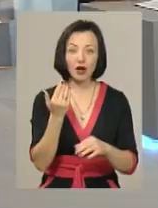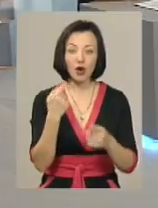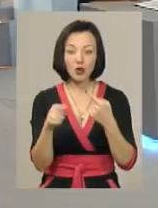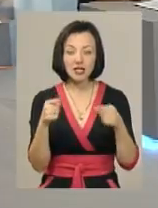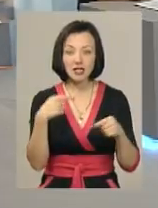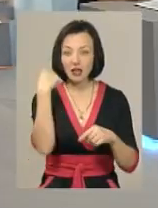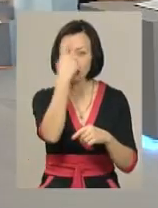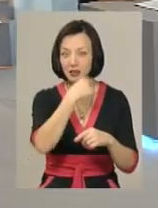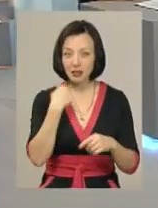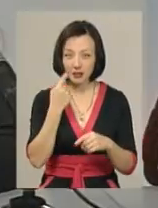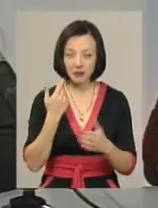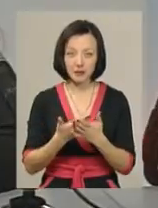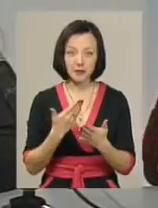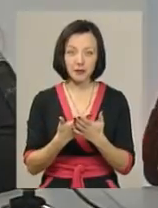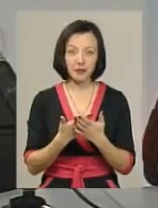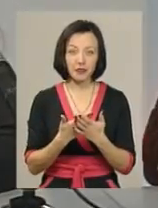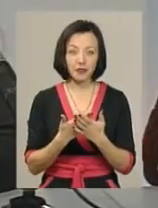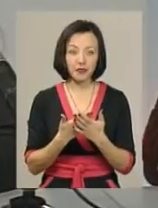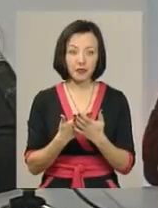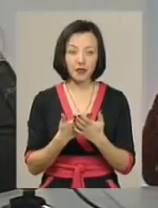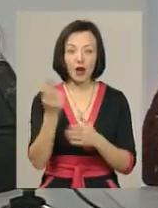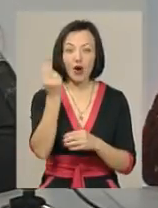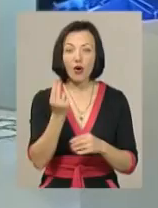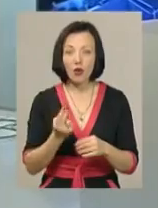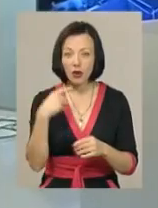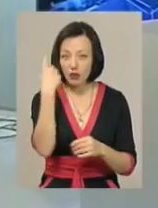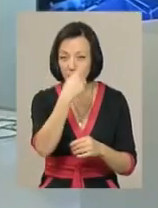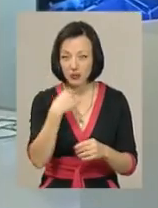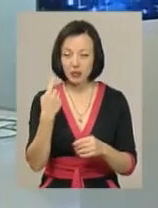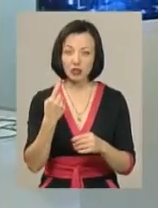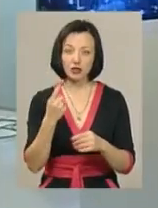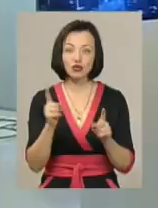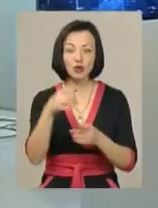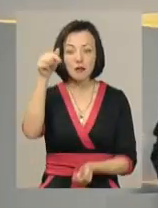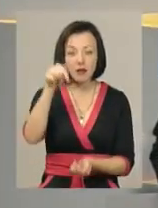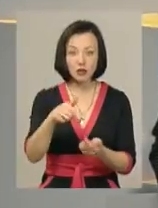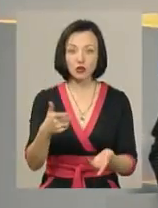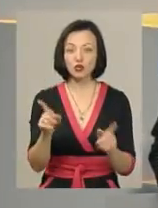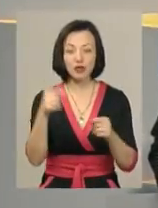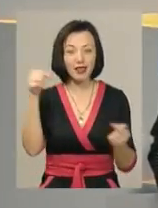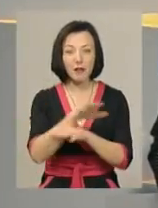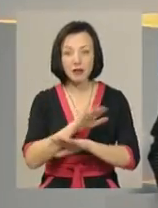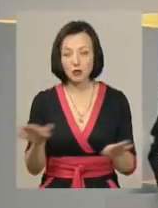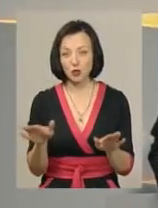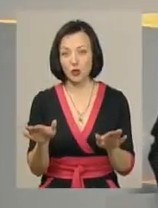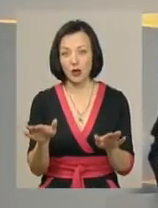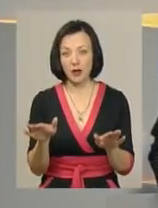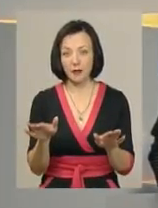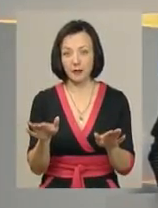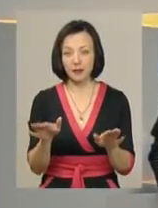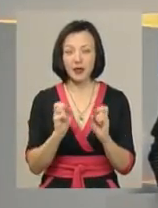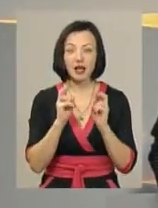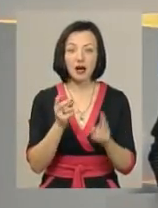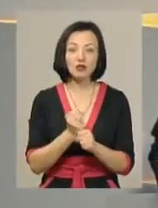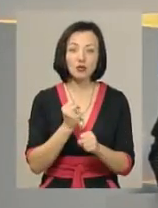їх значить кольоровий тип облич Да що їм пасує що їм не пасує